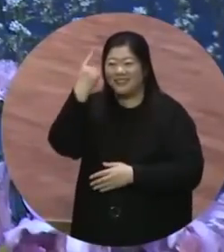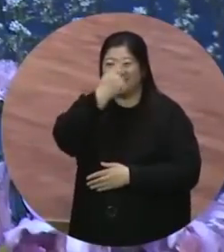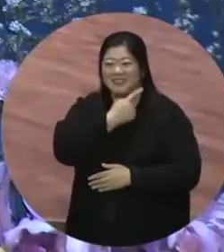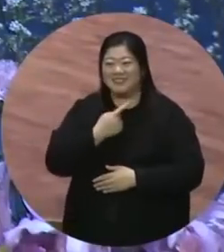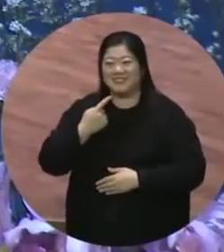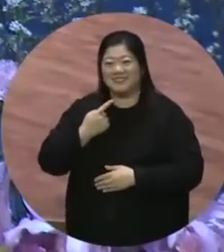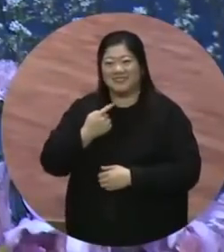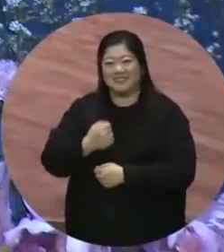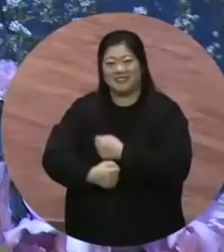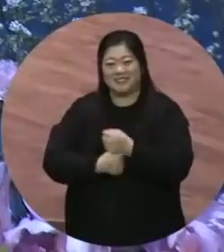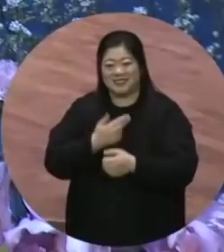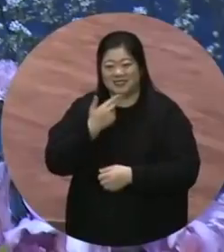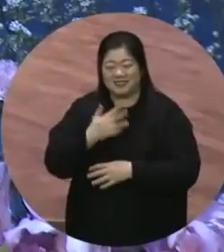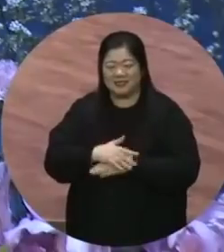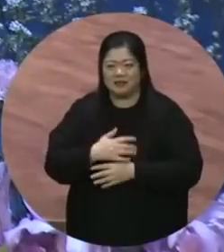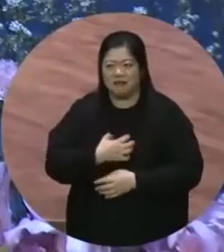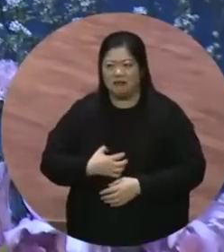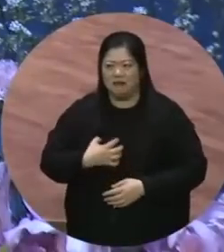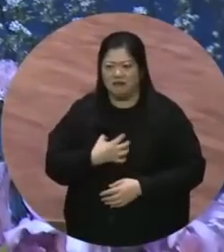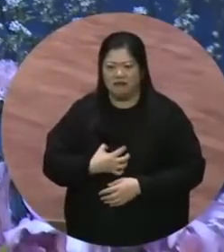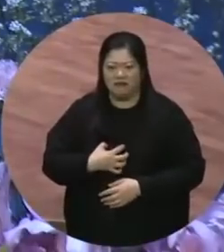믿는 사람의 특권이에요.